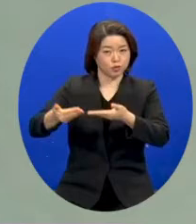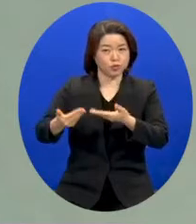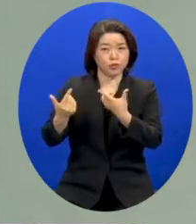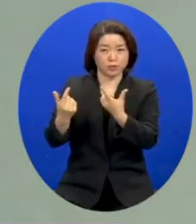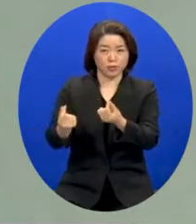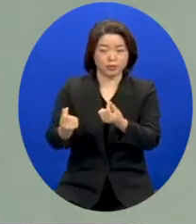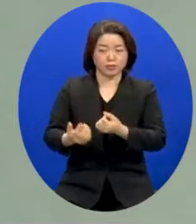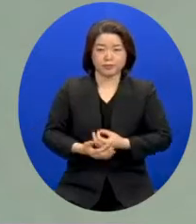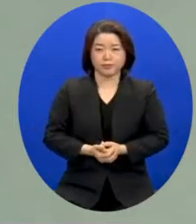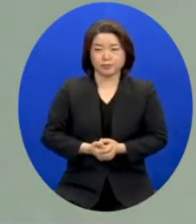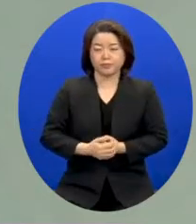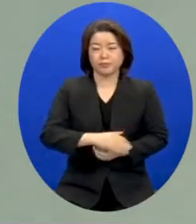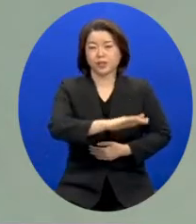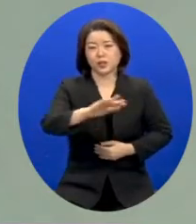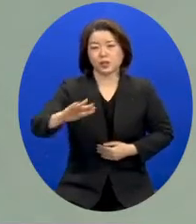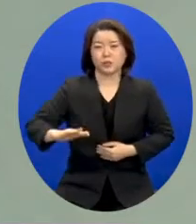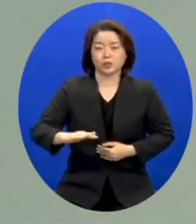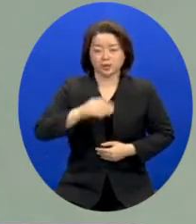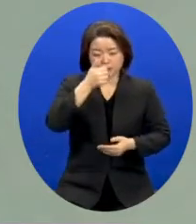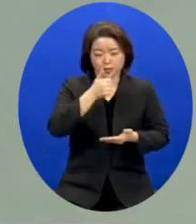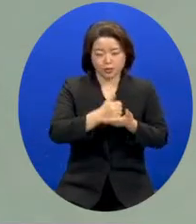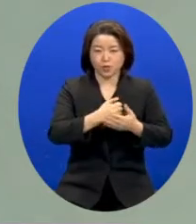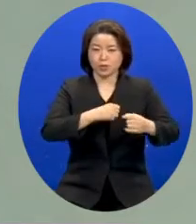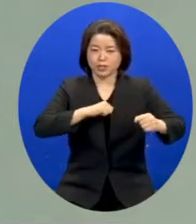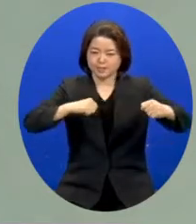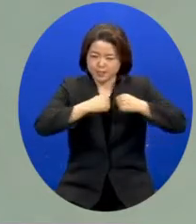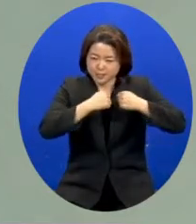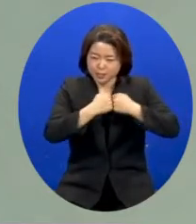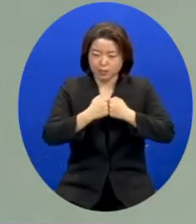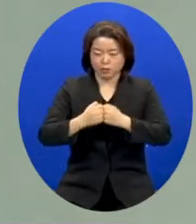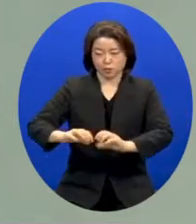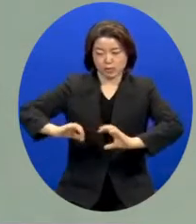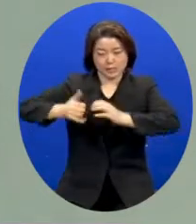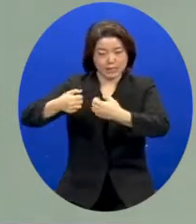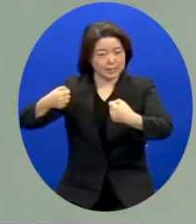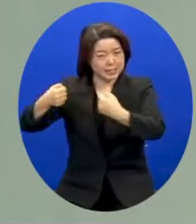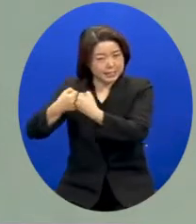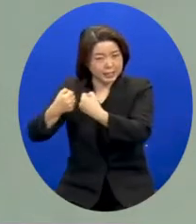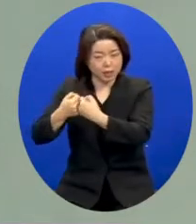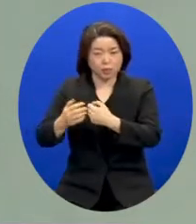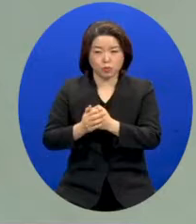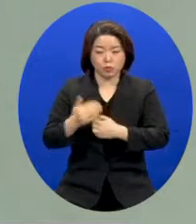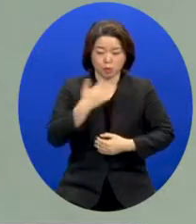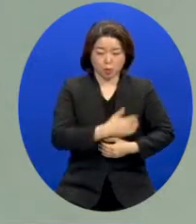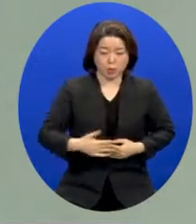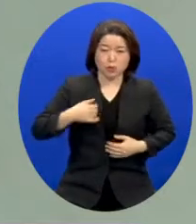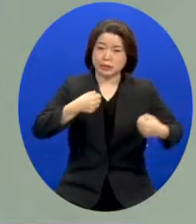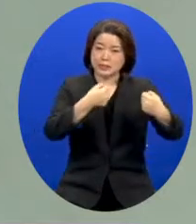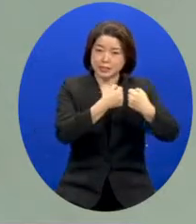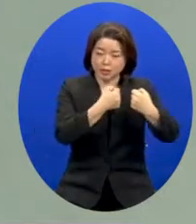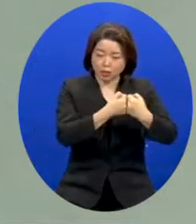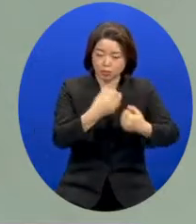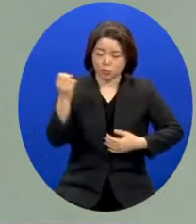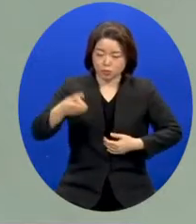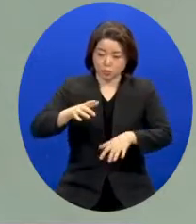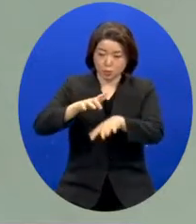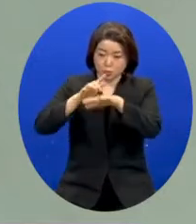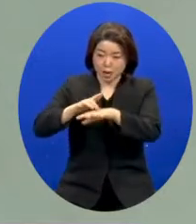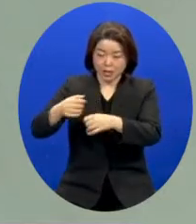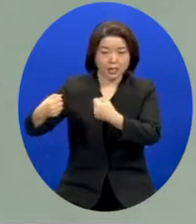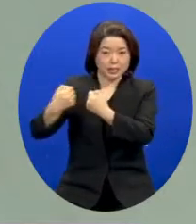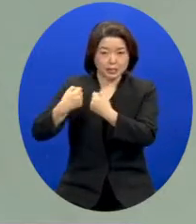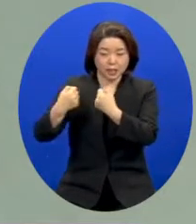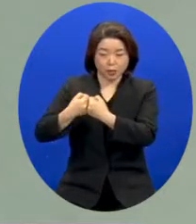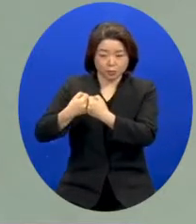그랬습니다. 우리가 죄와 싸우고 세상과 싸우고 그리고 육신과 싸우고 마귀와 싸워서 이기는 것이